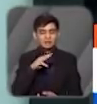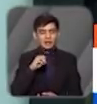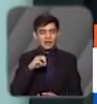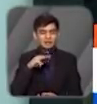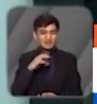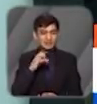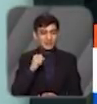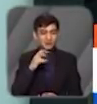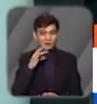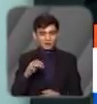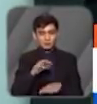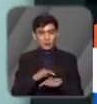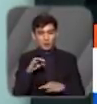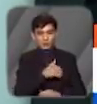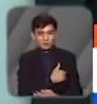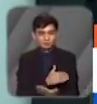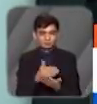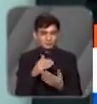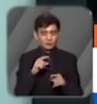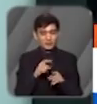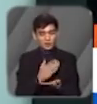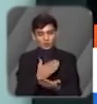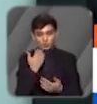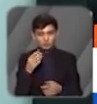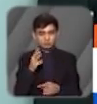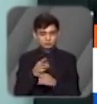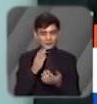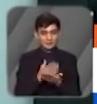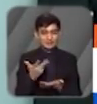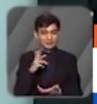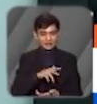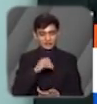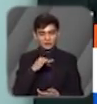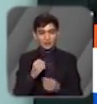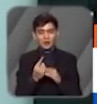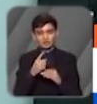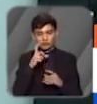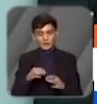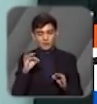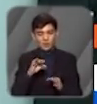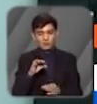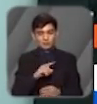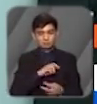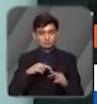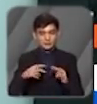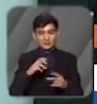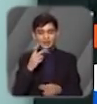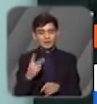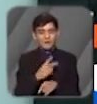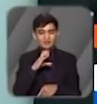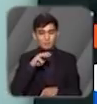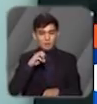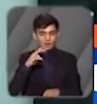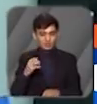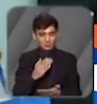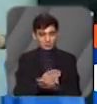Әуежайға дене қызуын анықтайтын үш арнайы құрылғы орнатылған. Бір тәулікте санитарлық мамандардың 11 адамнан құралған екі ауысымы жұмыс істейді. Транзиттік жолаушылар